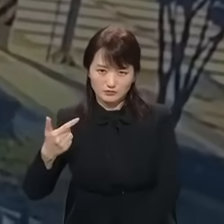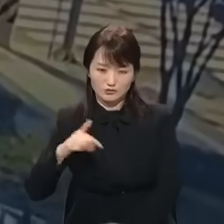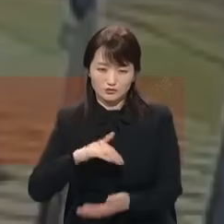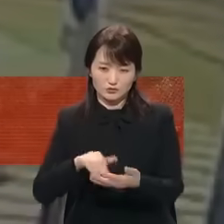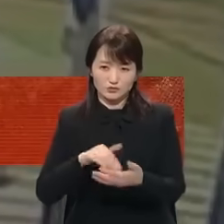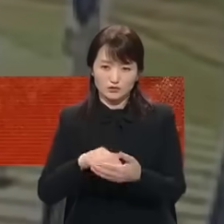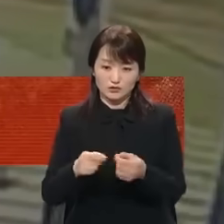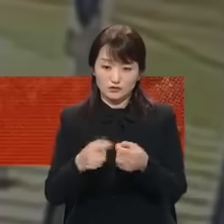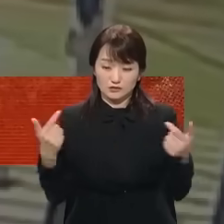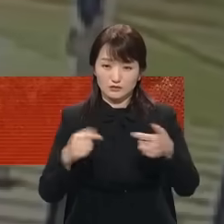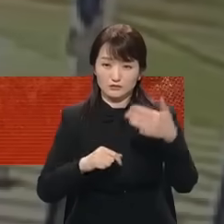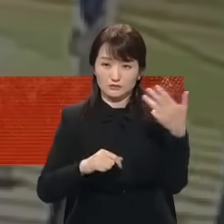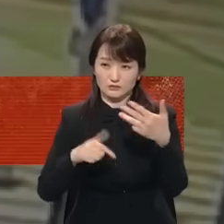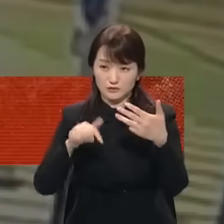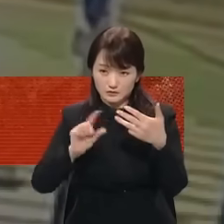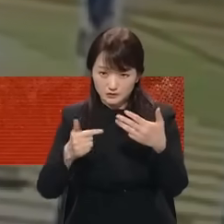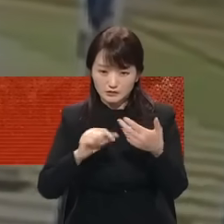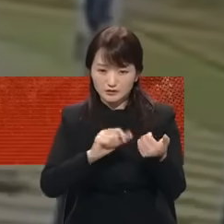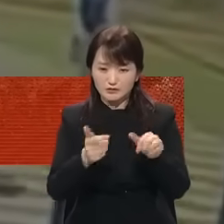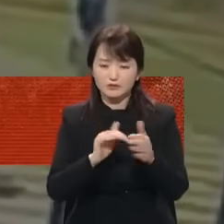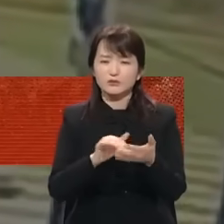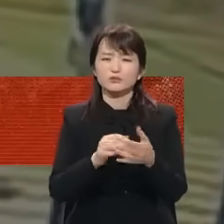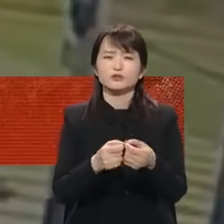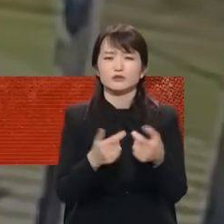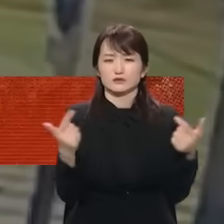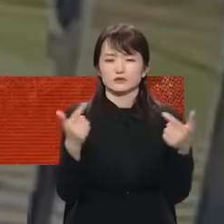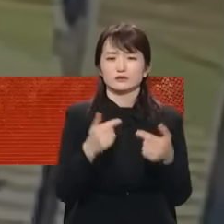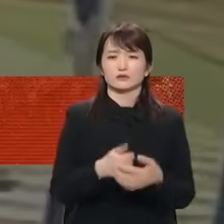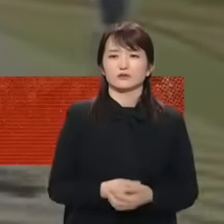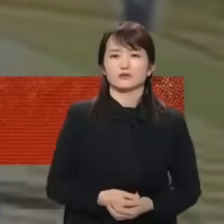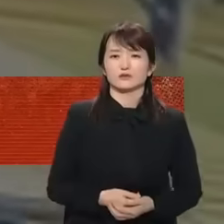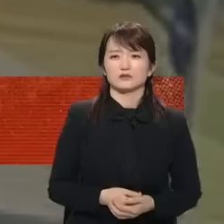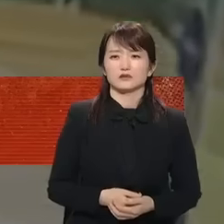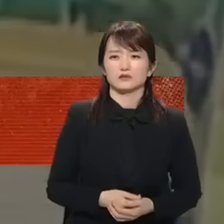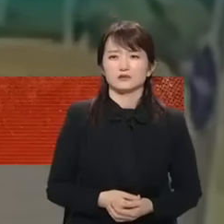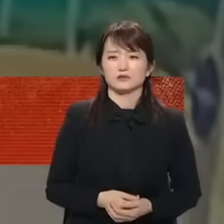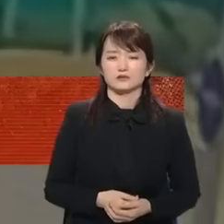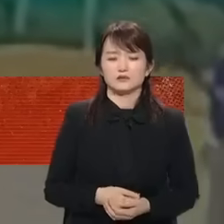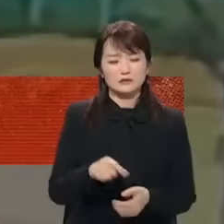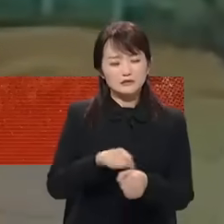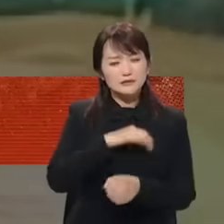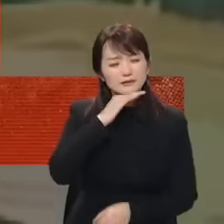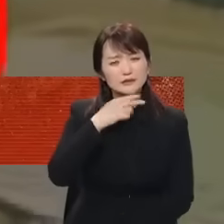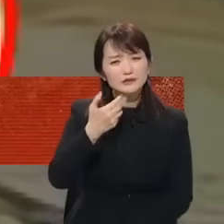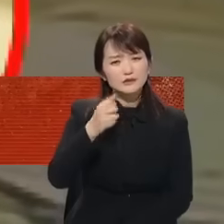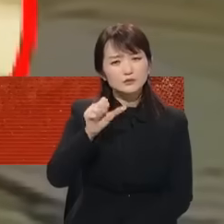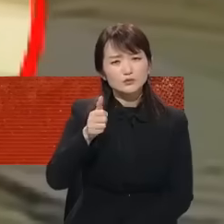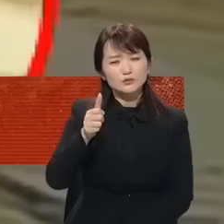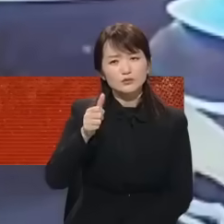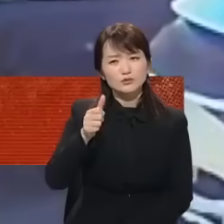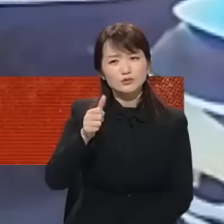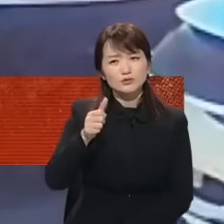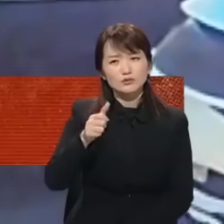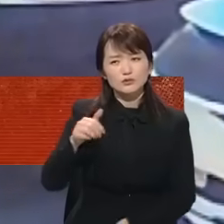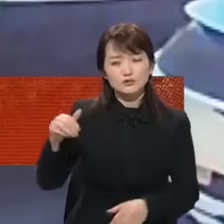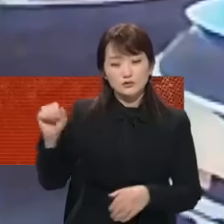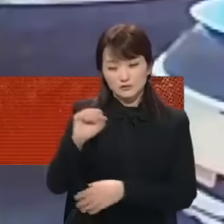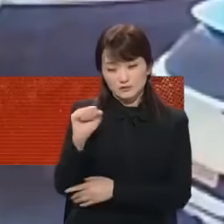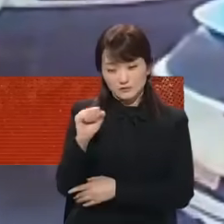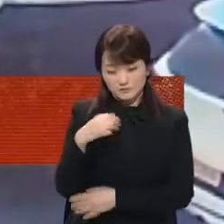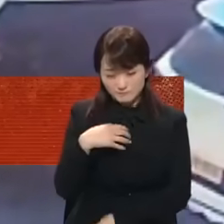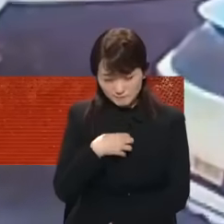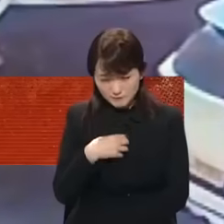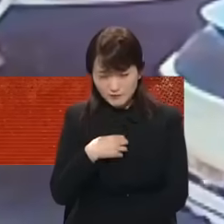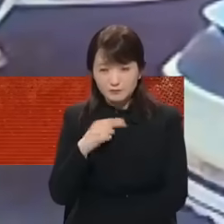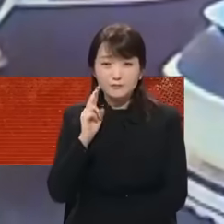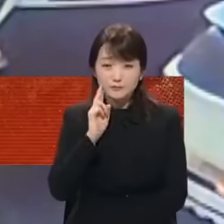했고 사망자도 또한 많이 늘었다고 되 있는데 특히 이제 75세가 되면 사고 위험이 급격하게